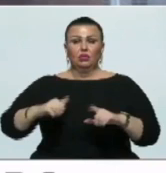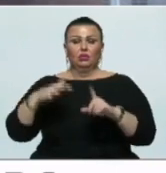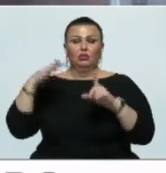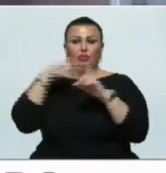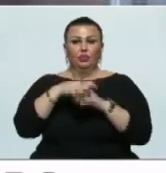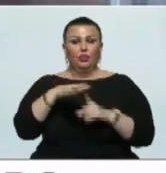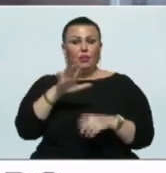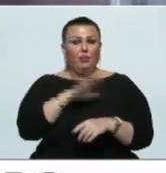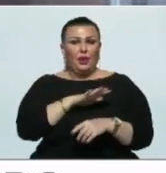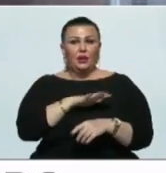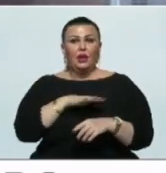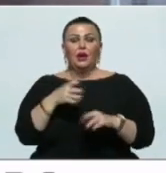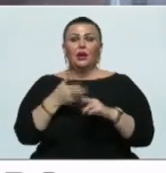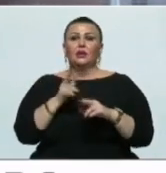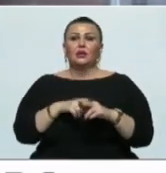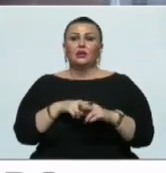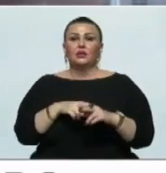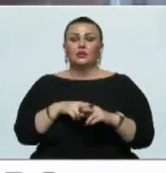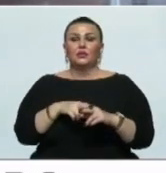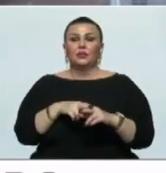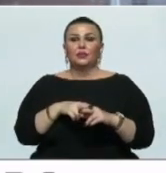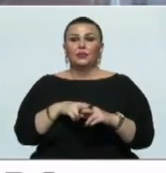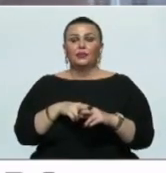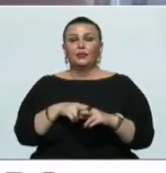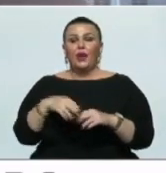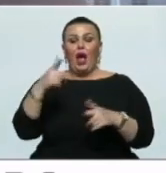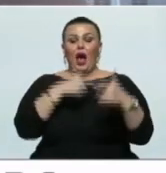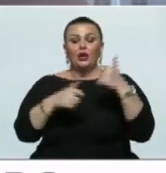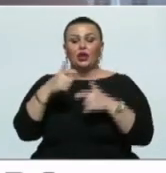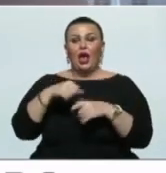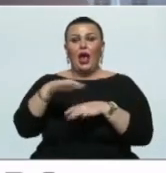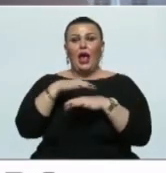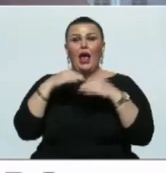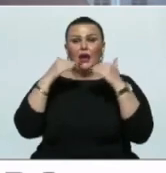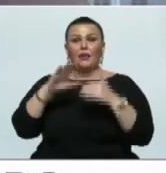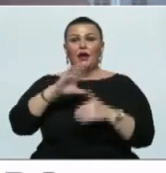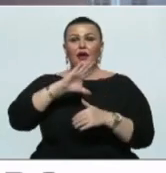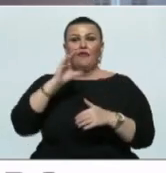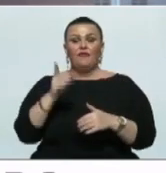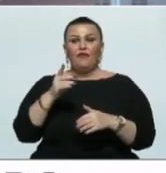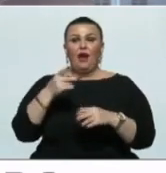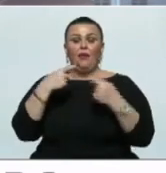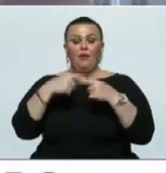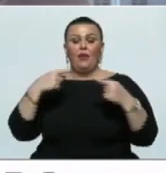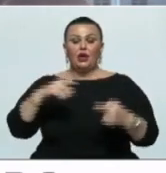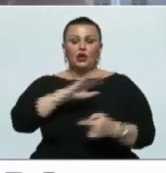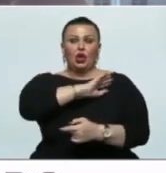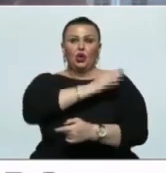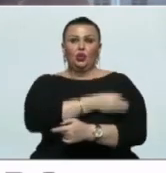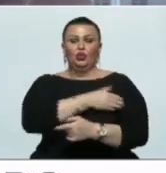bakımdan burada bu ateşkeste Ermenistan'ın veya daha başka güçlerin